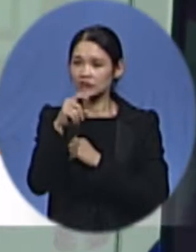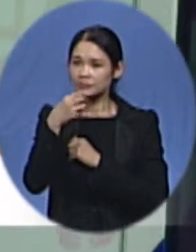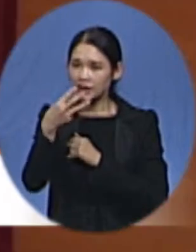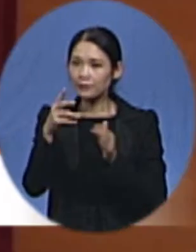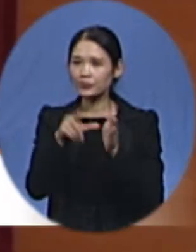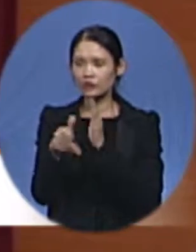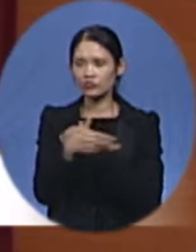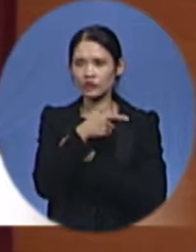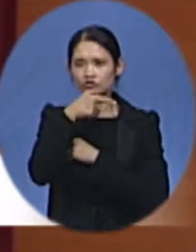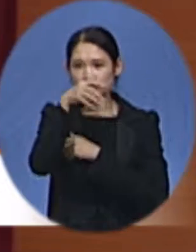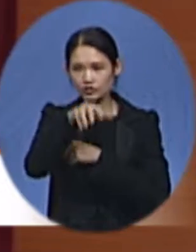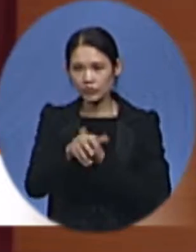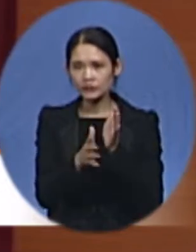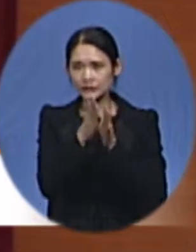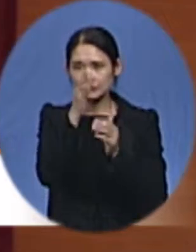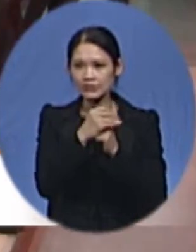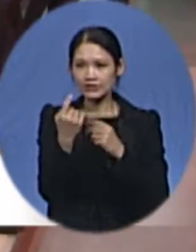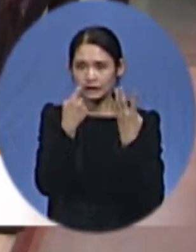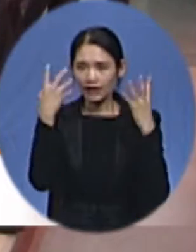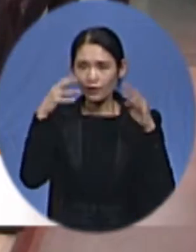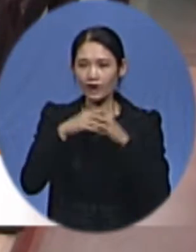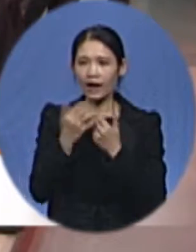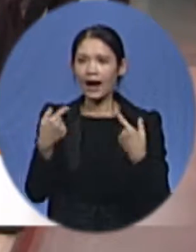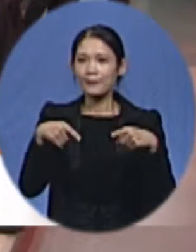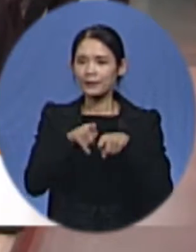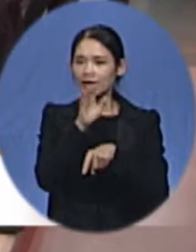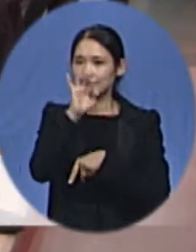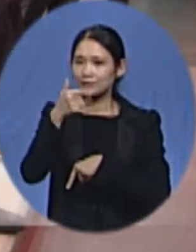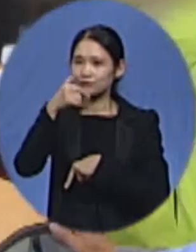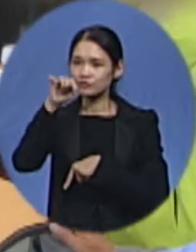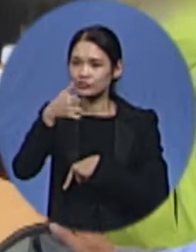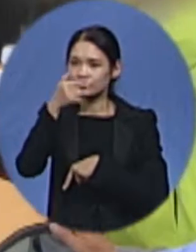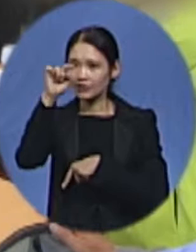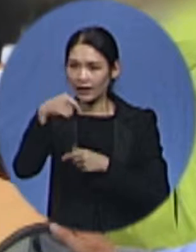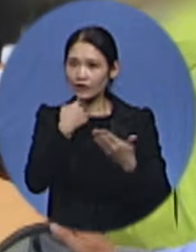대학교, 지역자활센터와 함께 인문학 교육을 실시하고 있습니다.